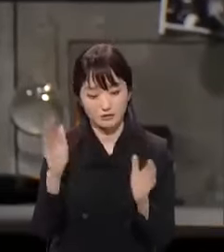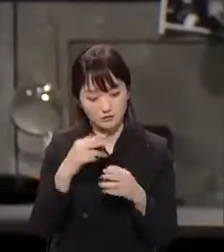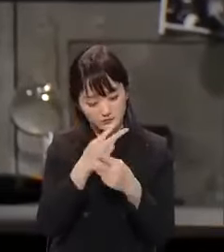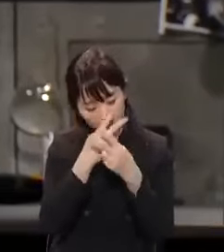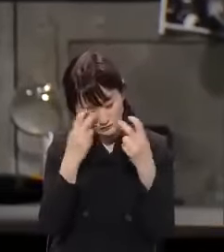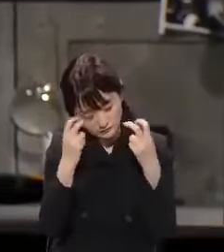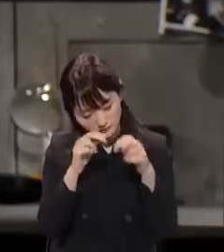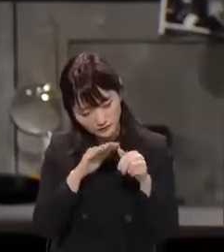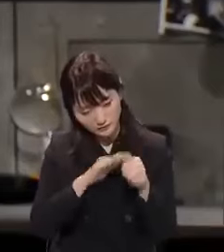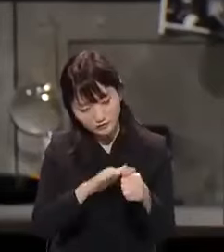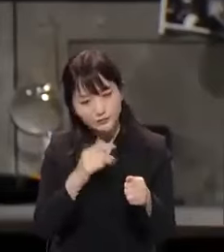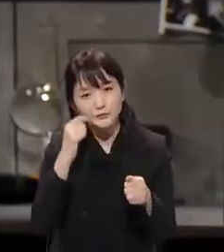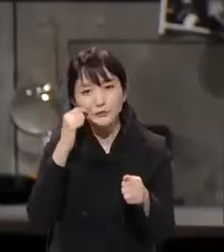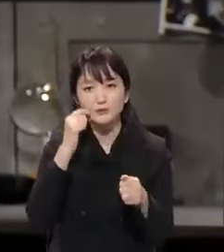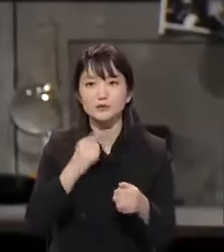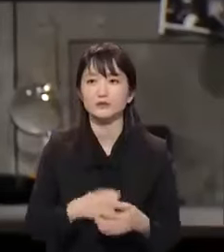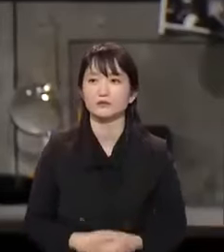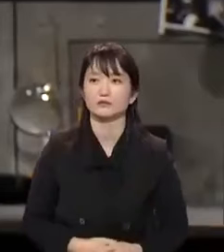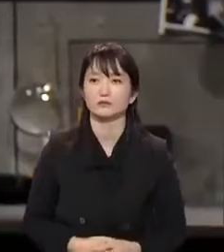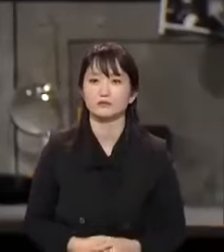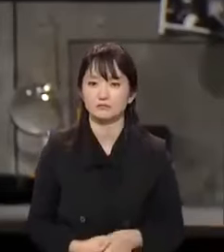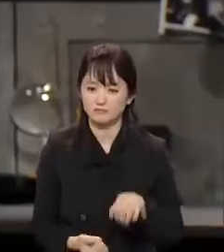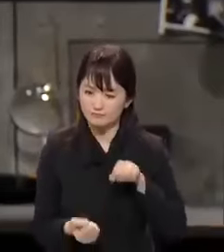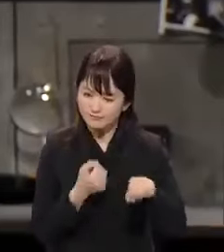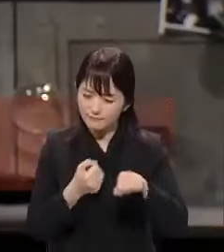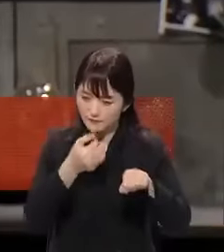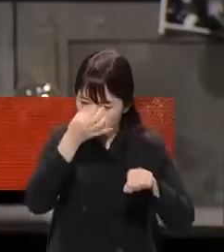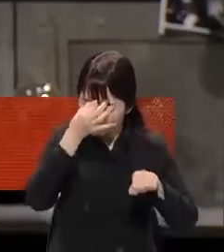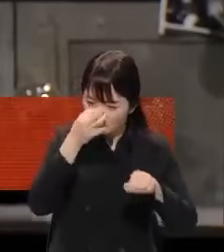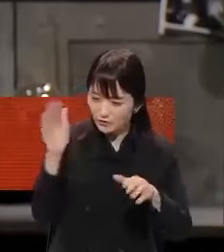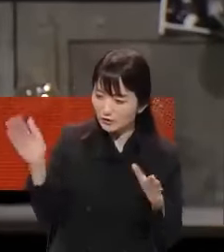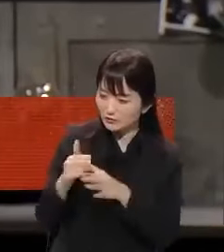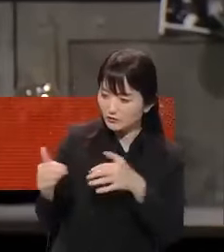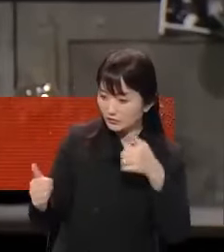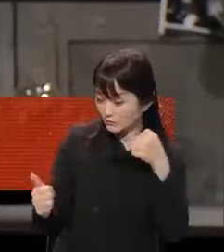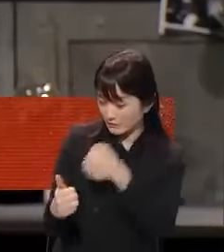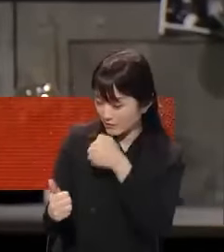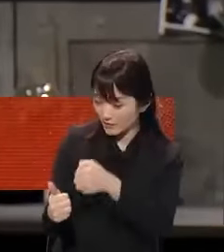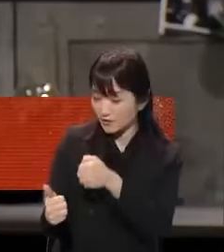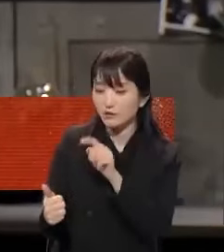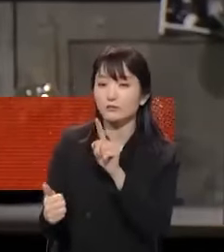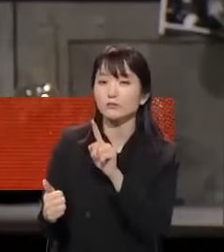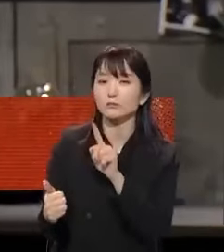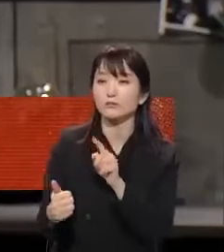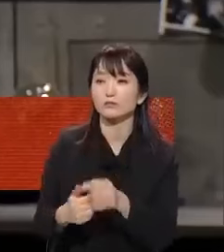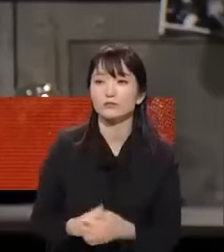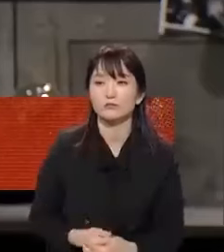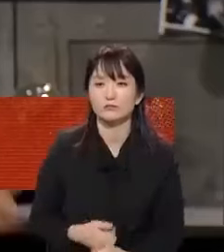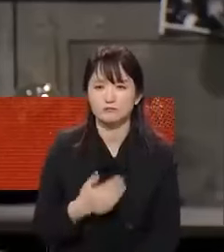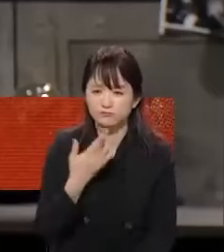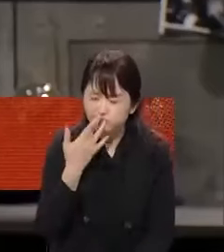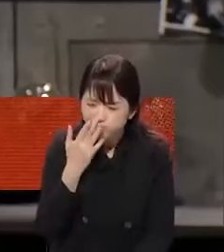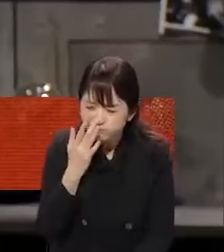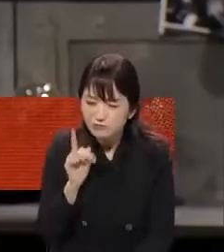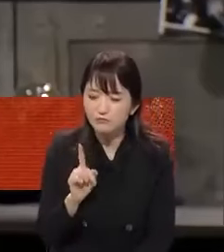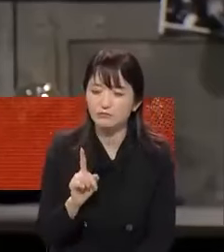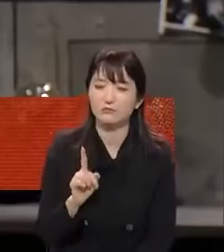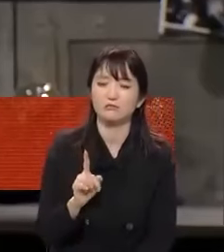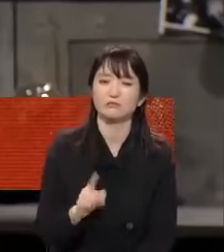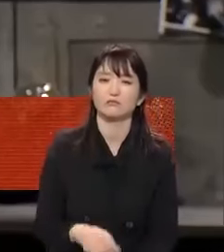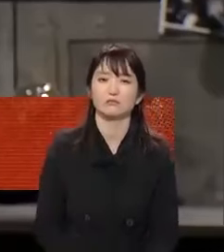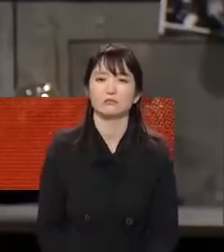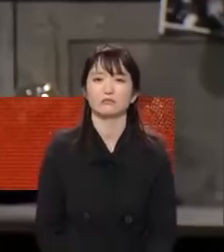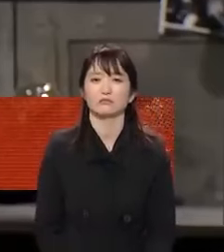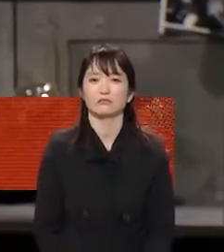있었는데 그 와중에 격투기 기술을 아이들에게 썼다고요? 저는 이게 지금 아직도 이해가 안 가요. 저는 어떻게 이런 일이